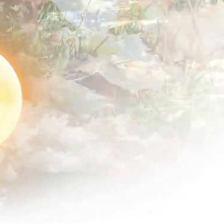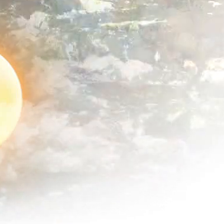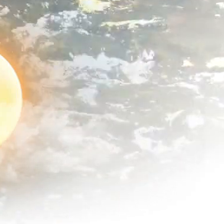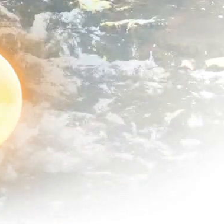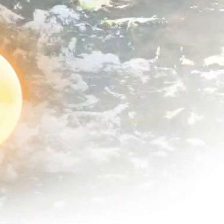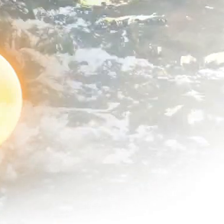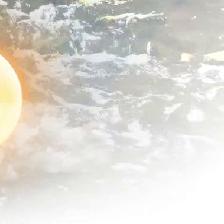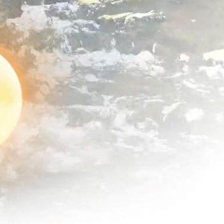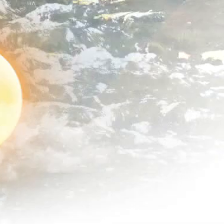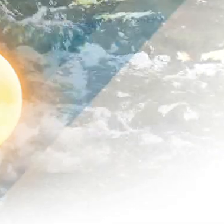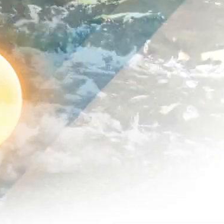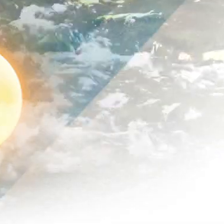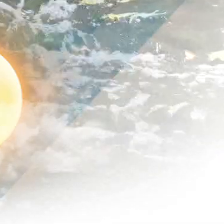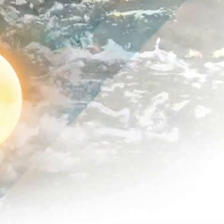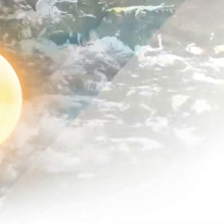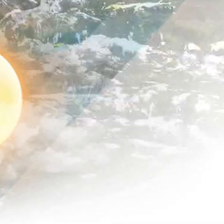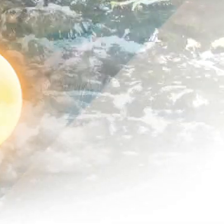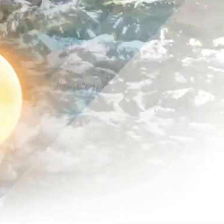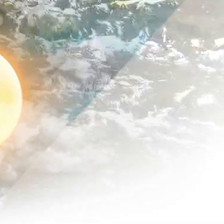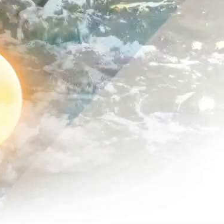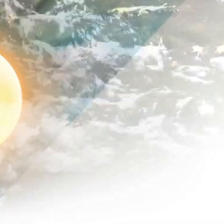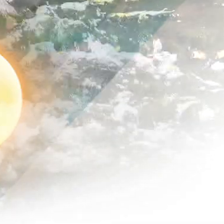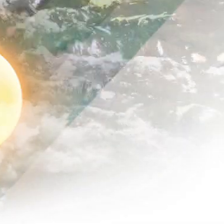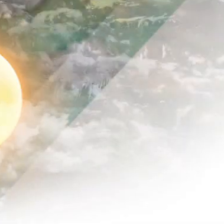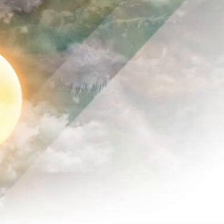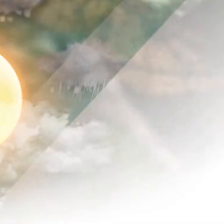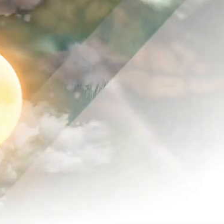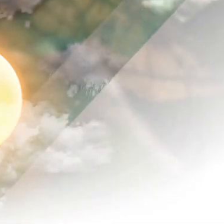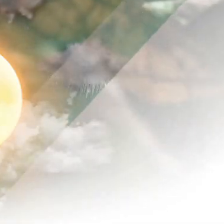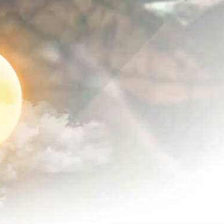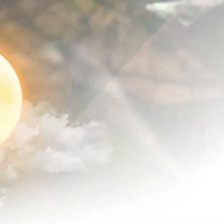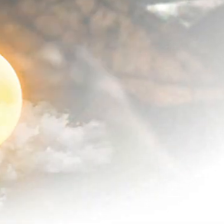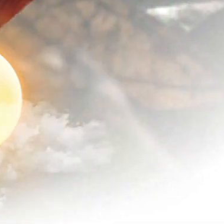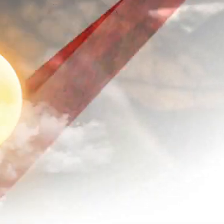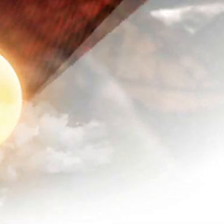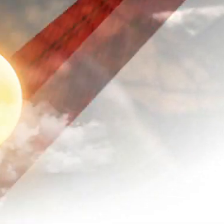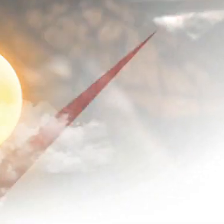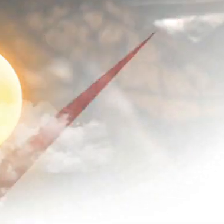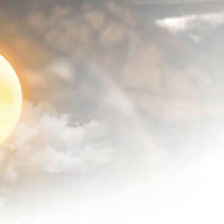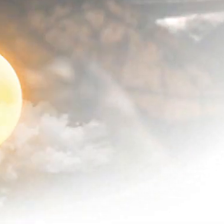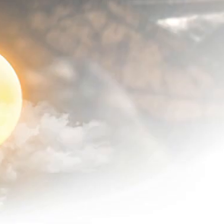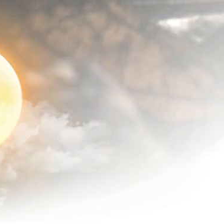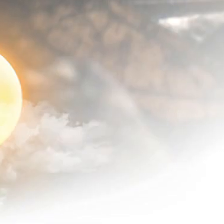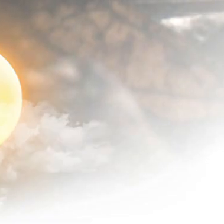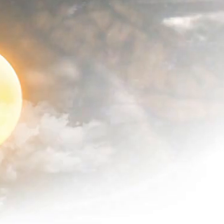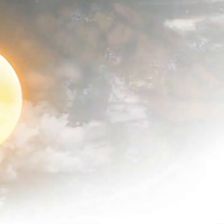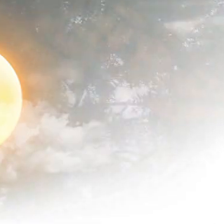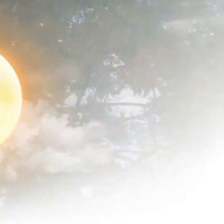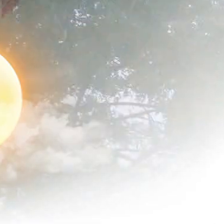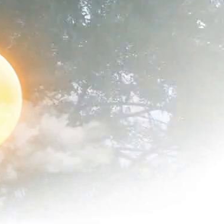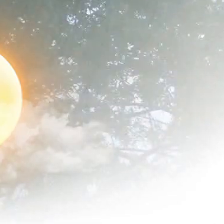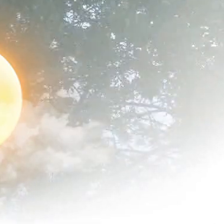вечарам. Воблачна, без ападкаў, вецер паўднёва-ўсходні ад 2 да 4 метраў на секунду.